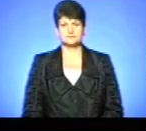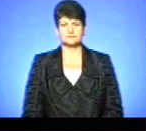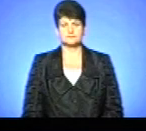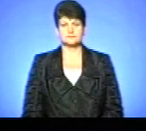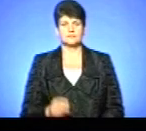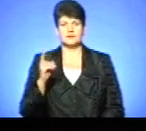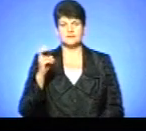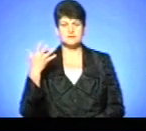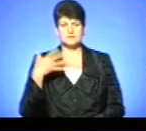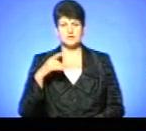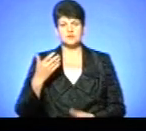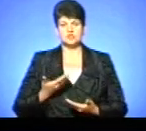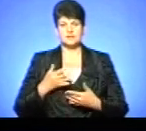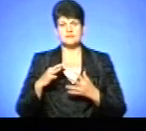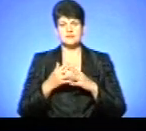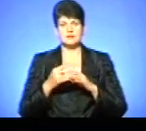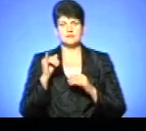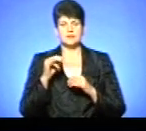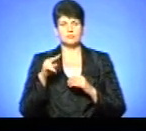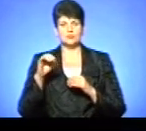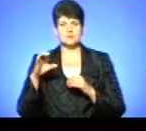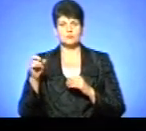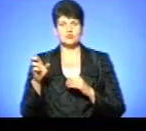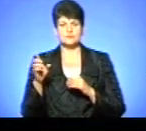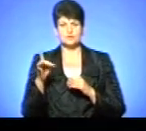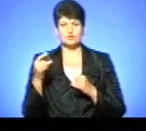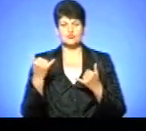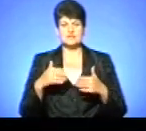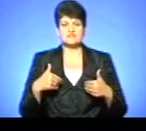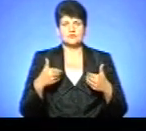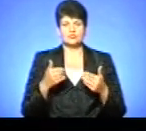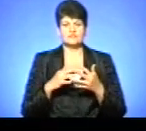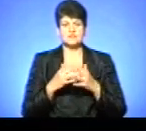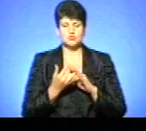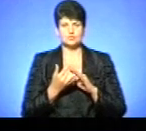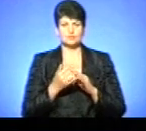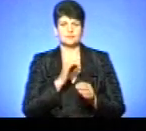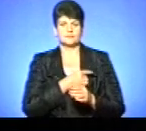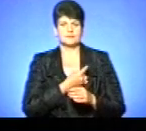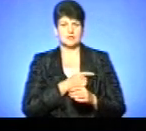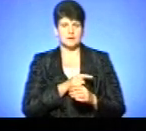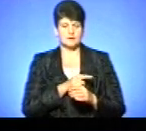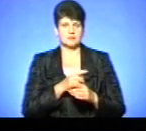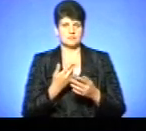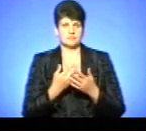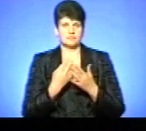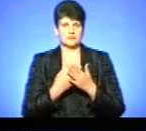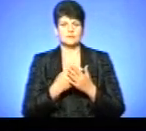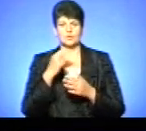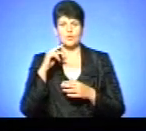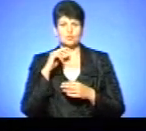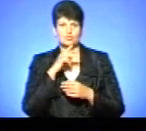250 жителів села Івани-Пусти Борщівського району сьогодні звернулися у сільську амбулаторію із симптомами утруєння.